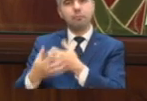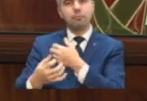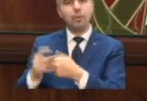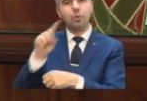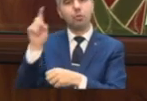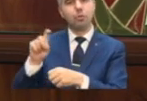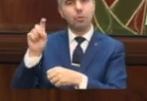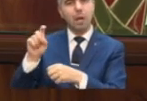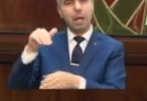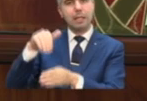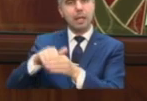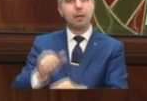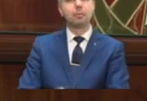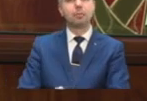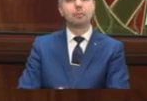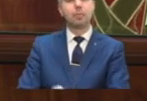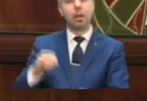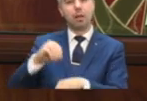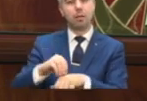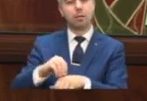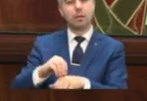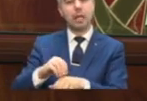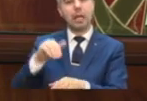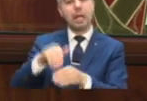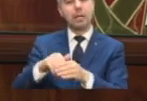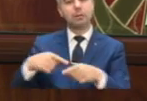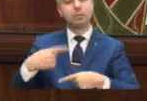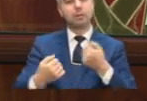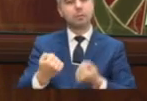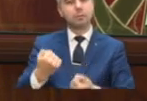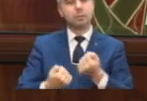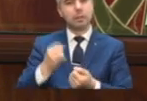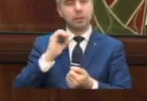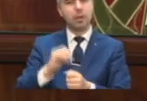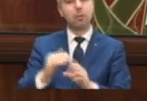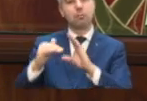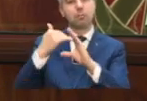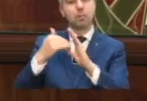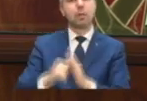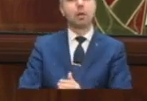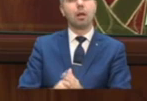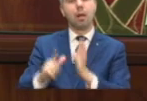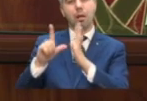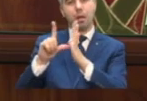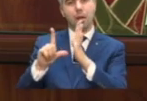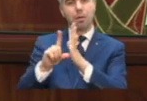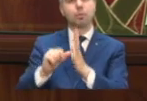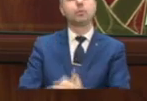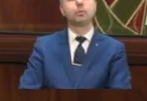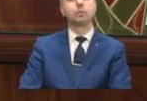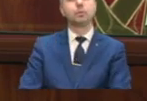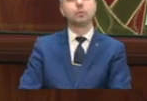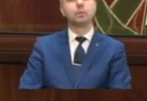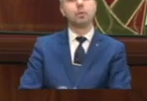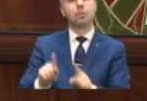المحلية. ومن الفريق الأصالة والمعاصرة توصل المكتب المجلس مقترح قانون تنظيمي